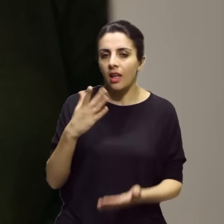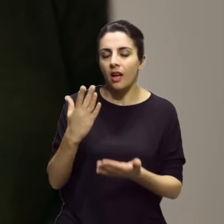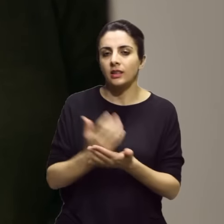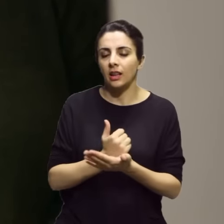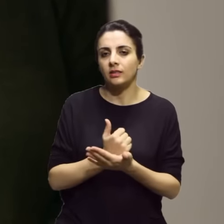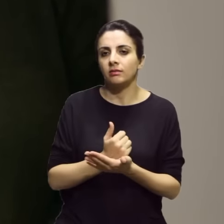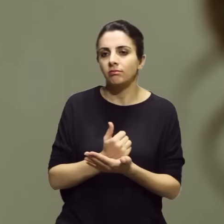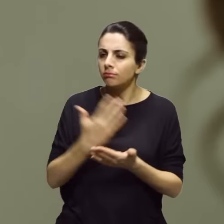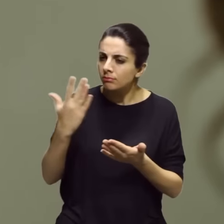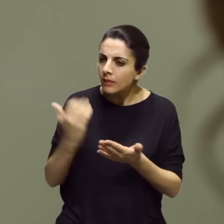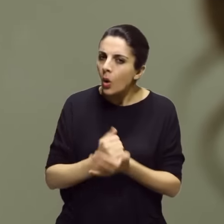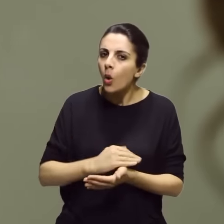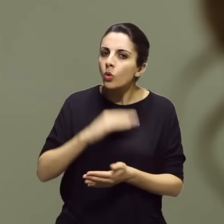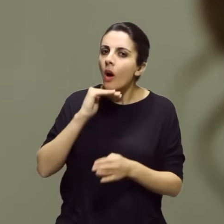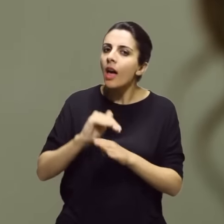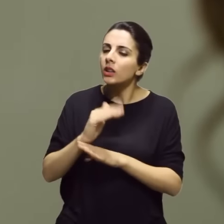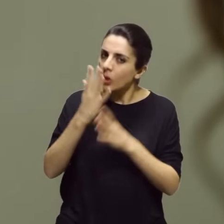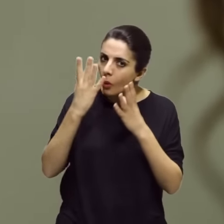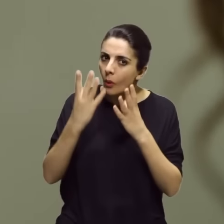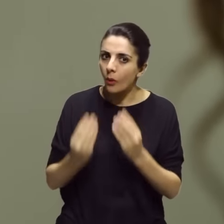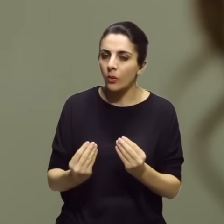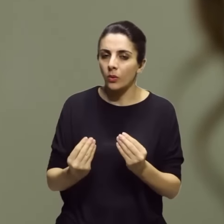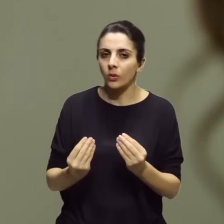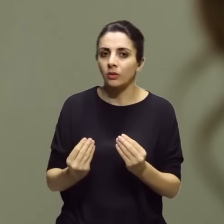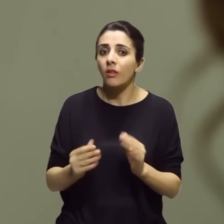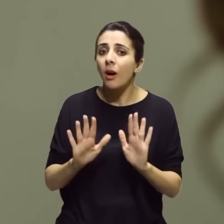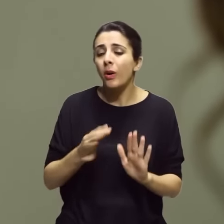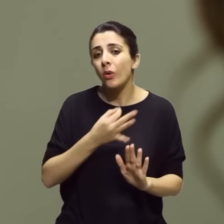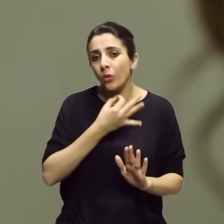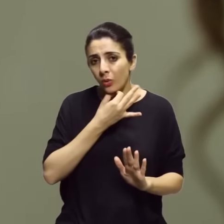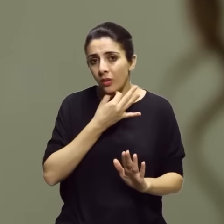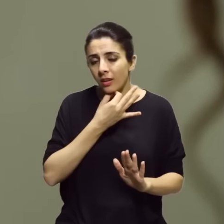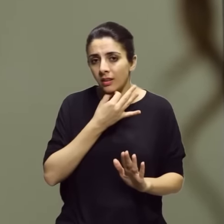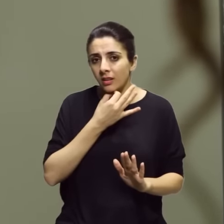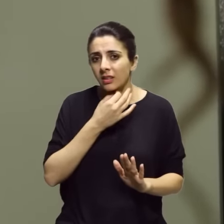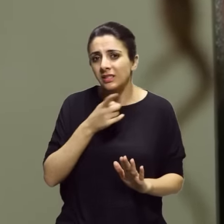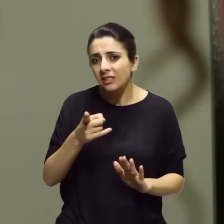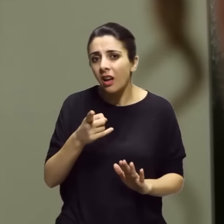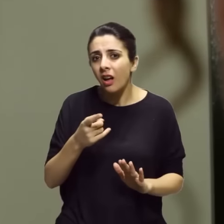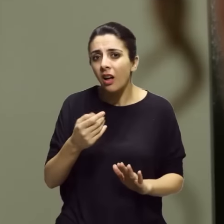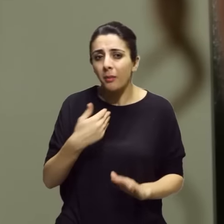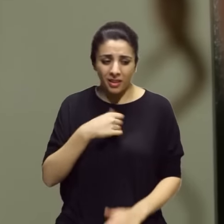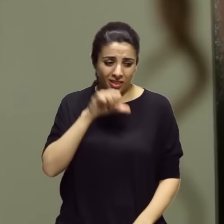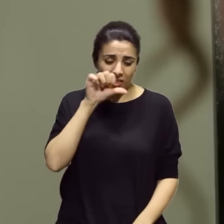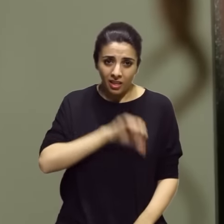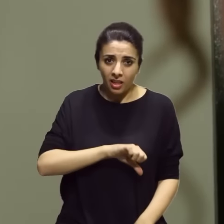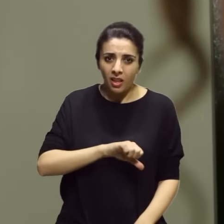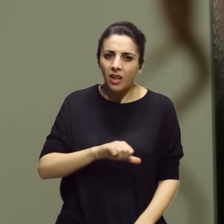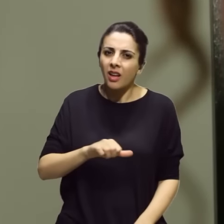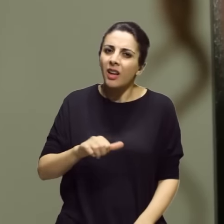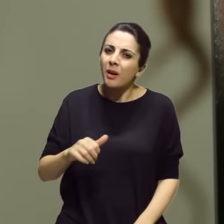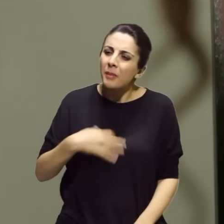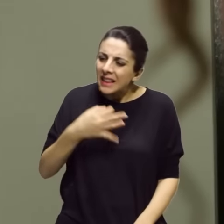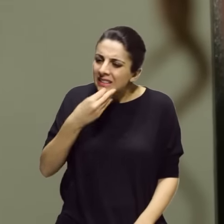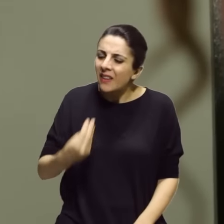kazandın. Zaferini doya doya yaşayabilirsin. Ama lütfen sen de yenilgimi onurumla hazmedebilmem için